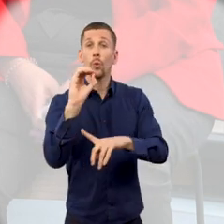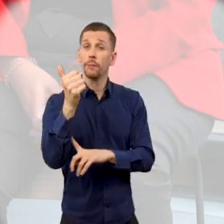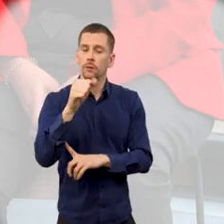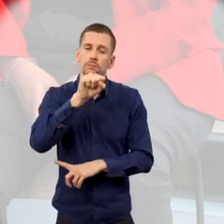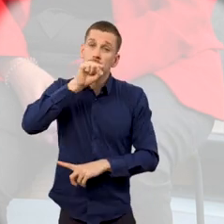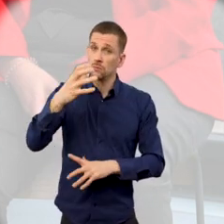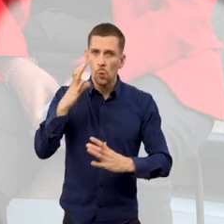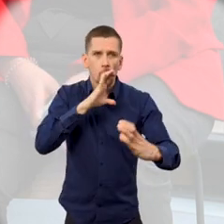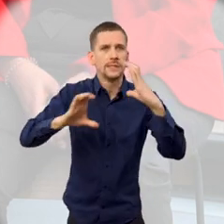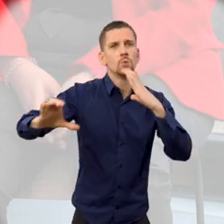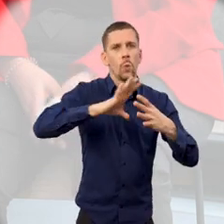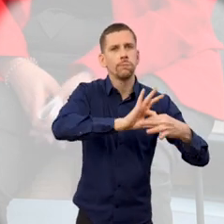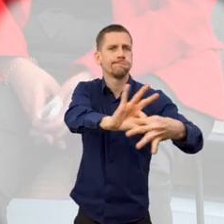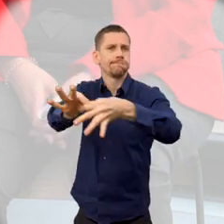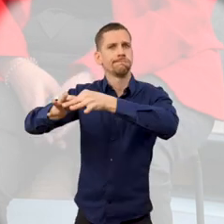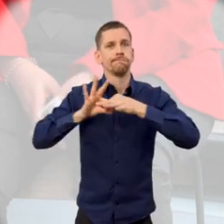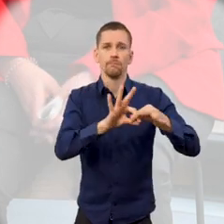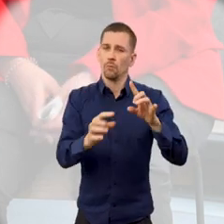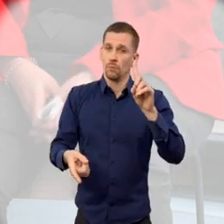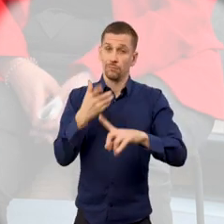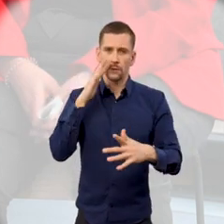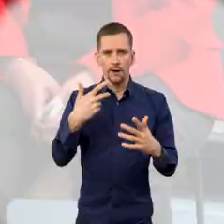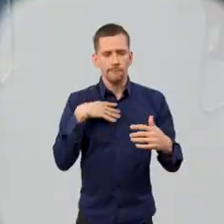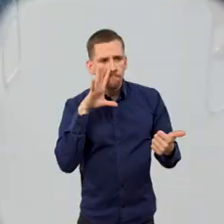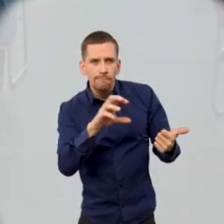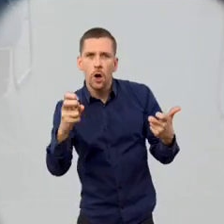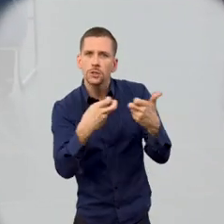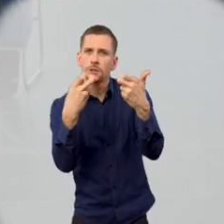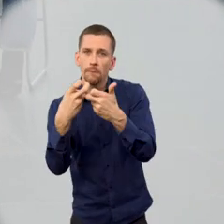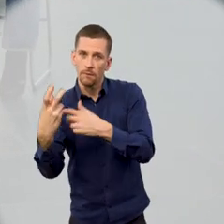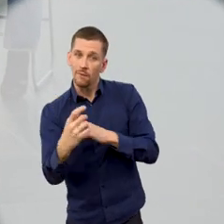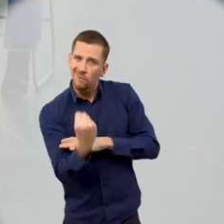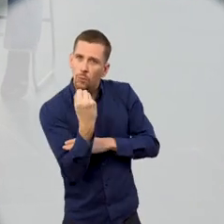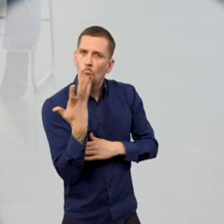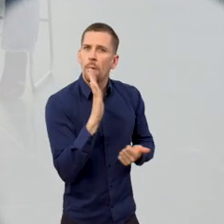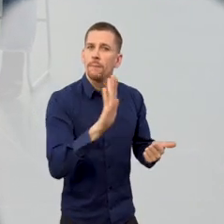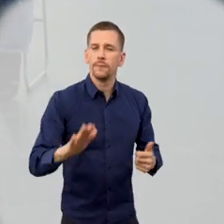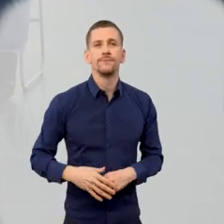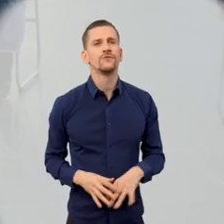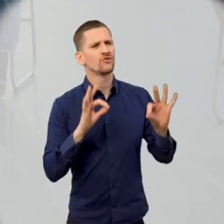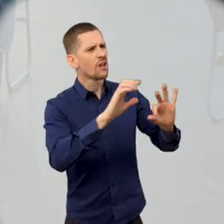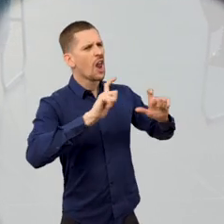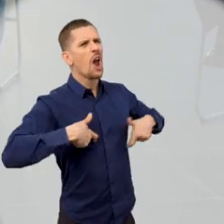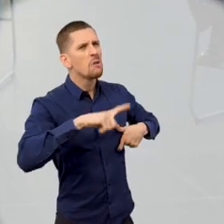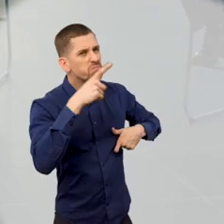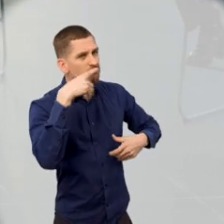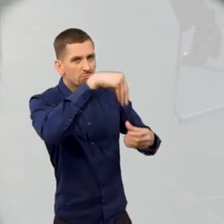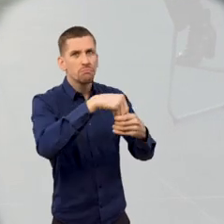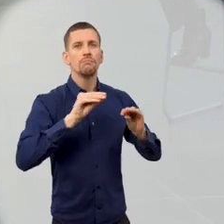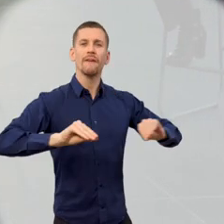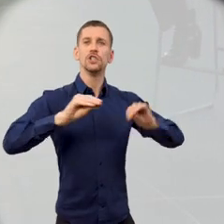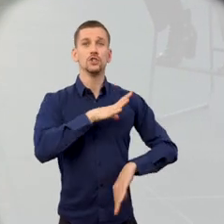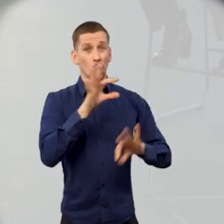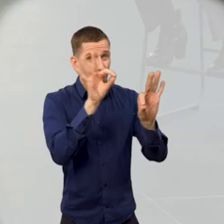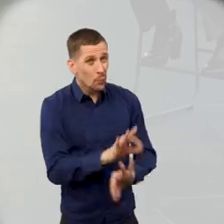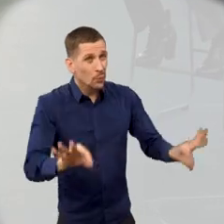communautaire, on a besoin que les gens puissent communiquer. Voilà, ce sont des exemples parmi d'autres. parce que c'est une école sans professeur. Donc effectivement, le fait de travailler ensemble